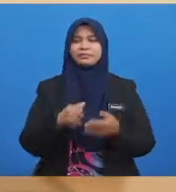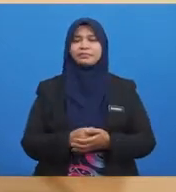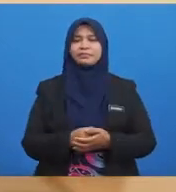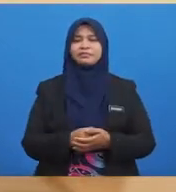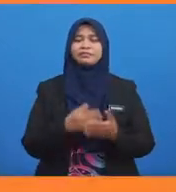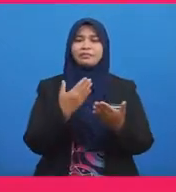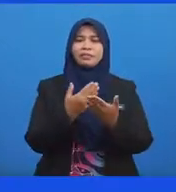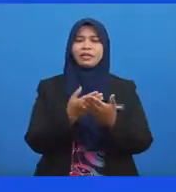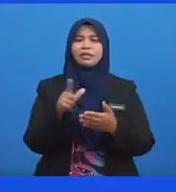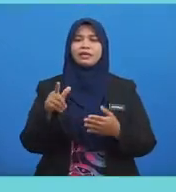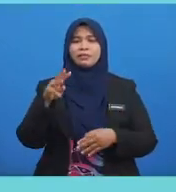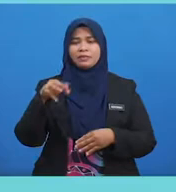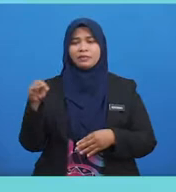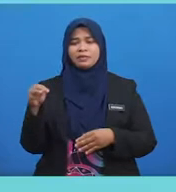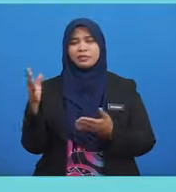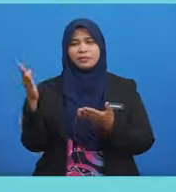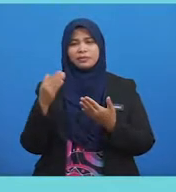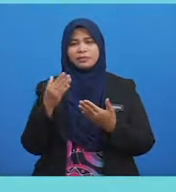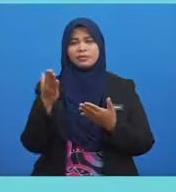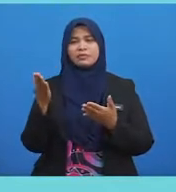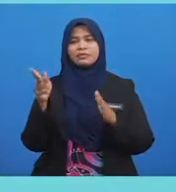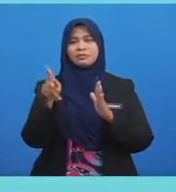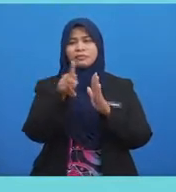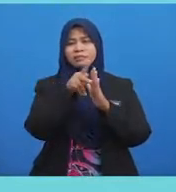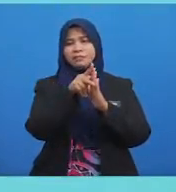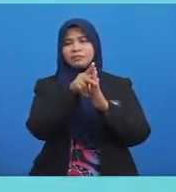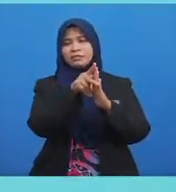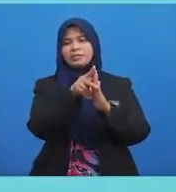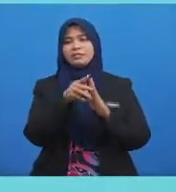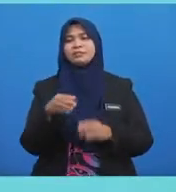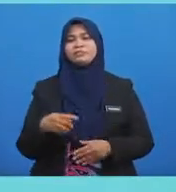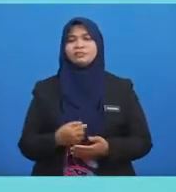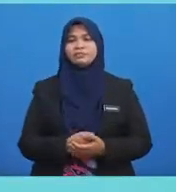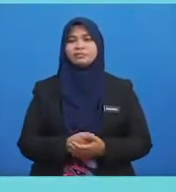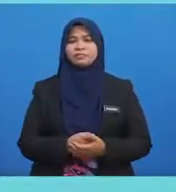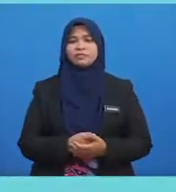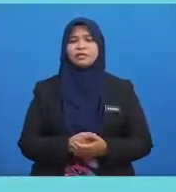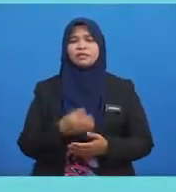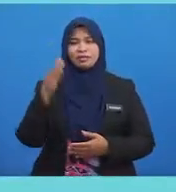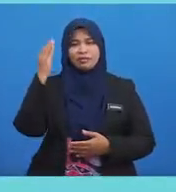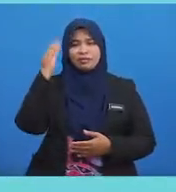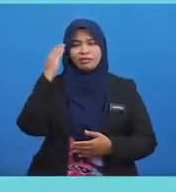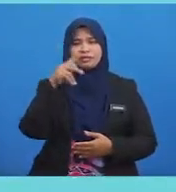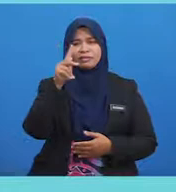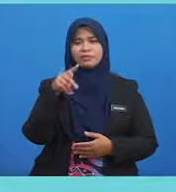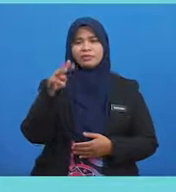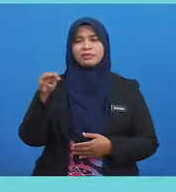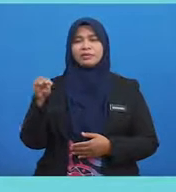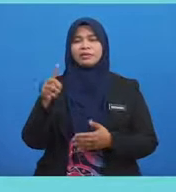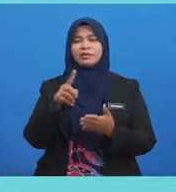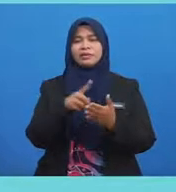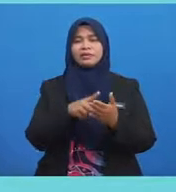murid-murid, jom kita lihat paparan yang pertama. Tahukah murid-murid apa yang terselit